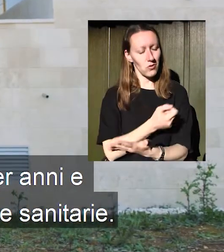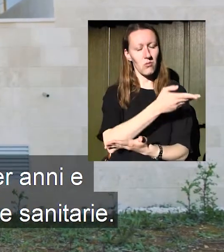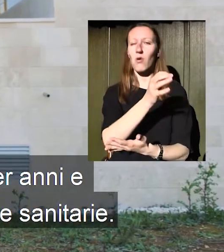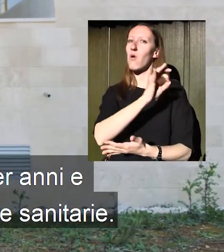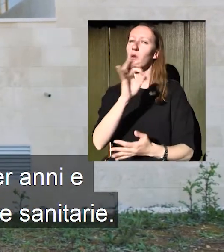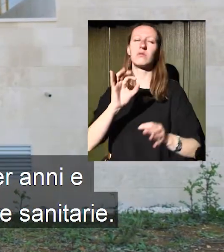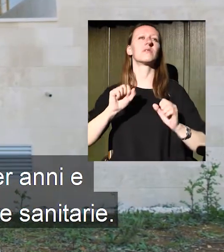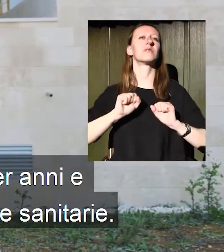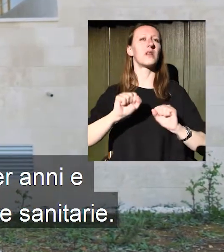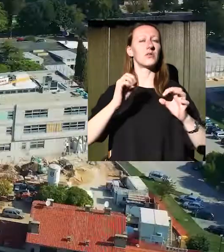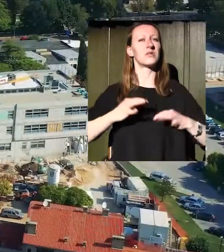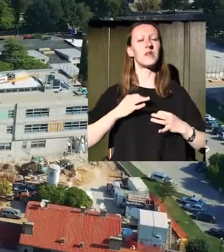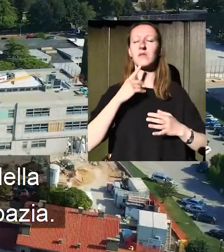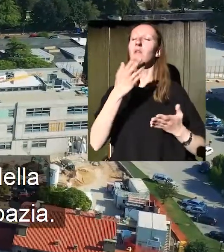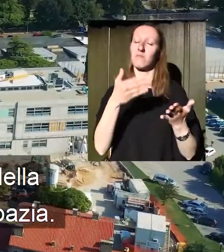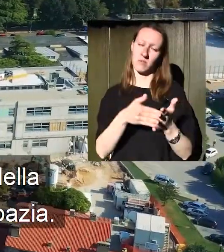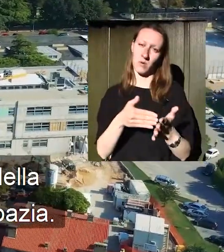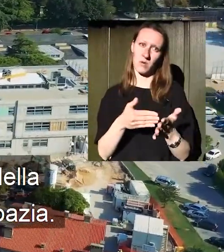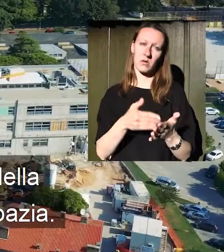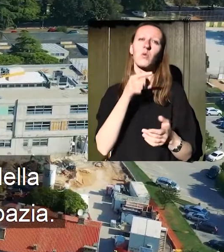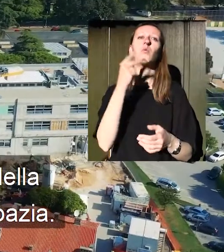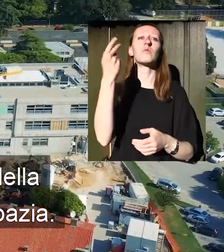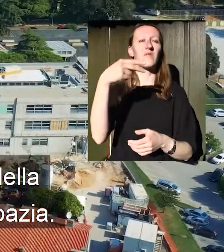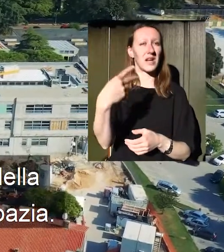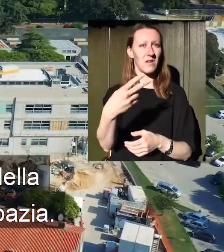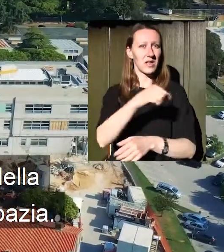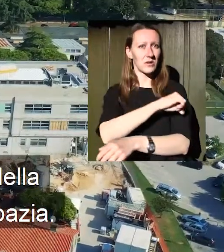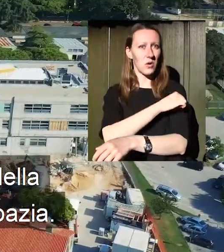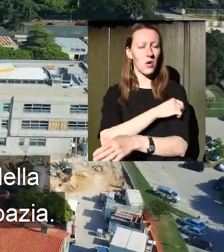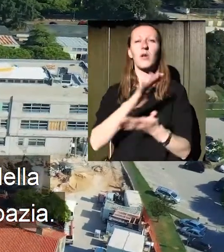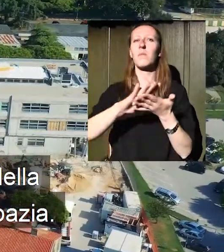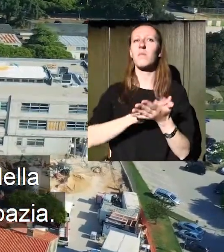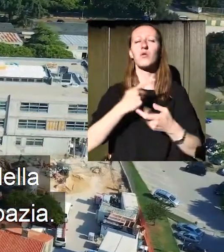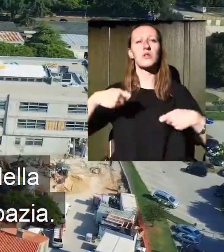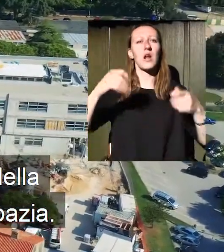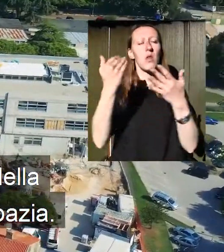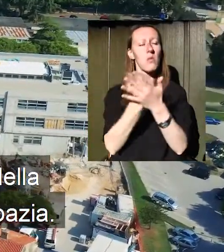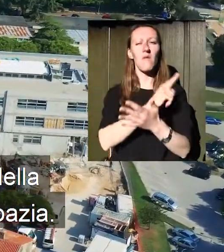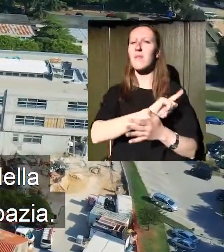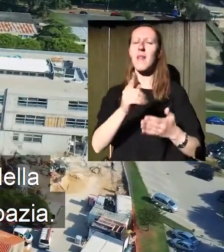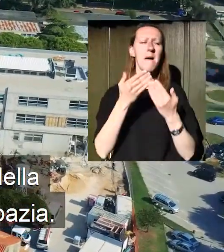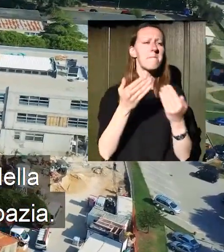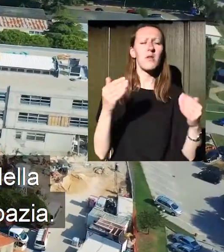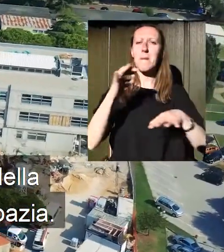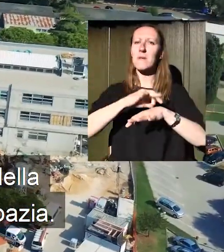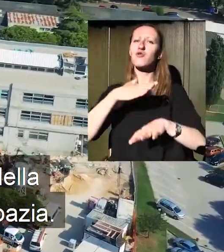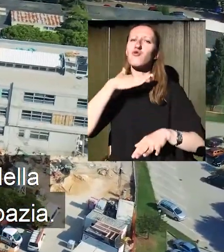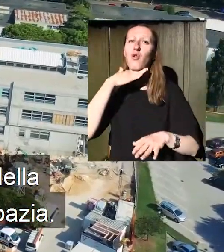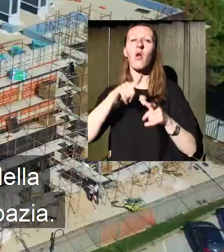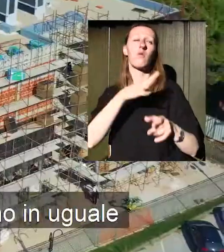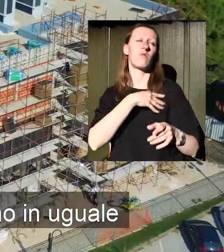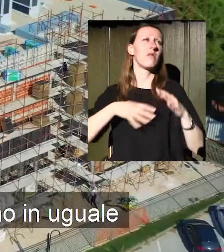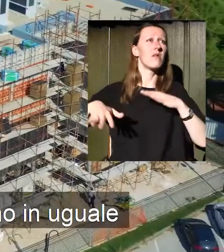zdravstvenu zaštitu kakvu i zaslužuju. U 2020. godini započela je gradnja nove, najmodernije medicinske škole u